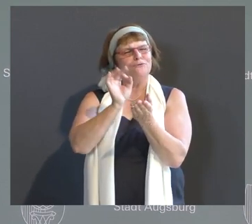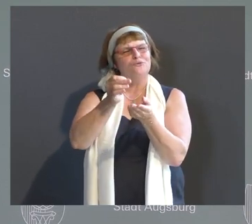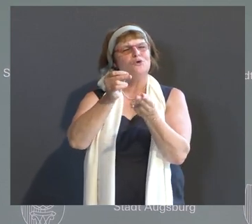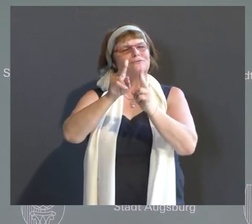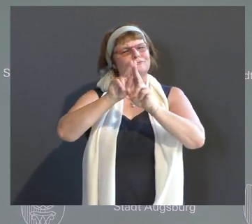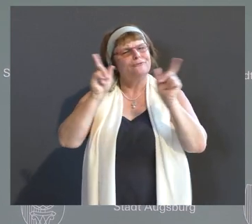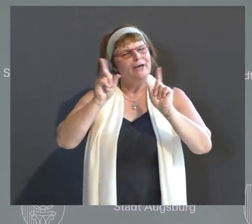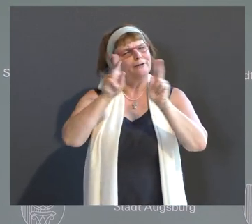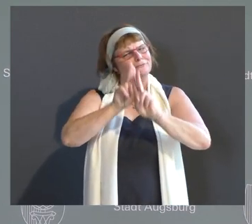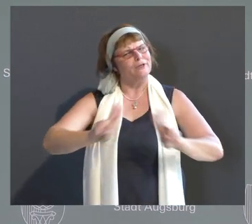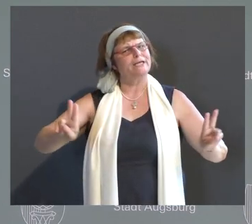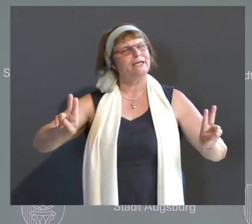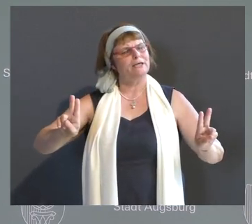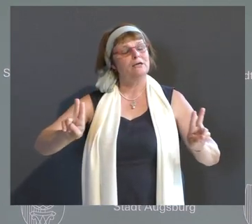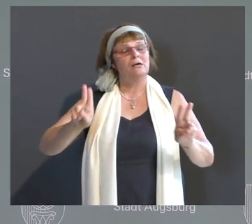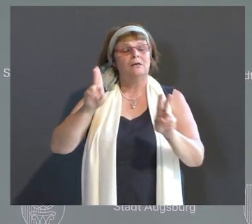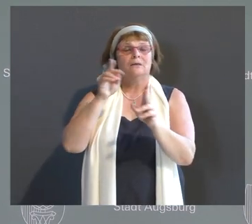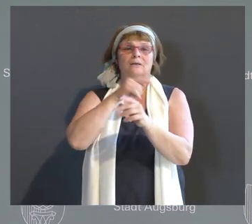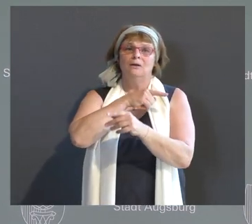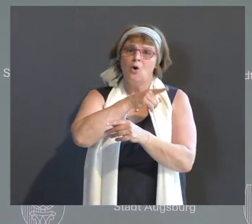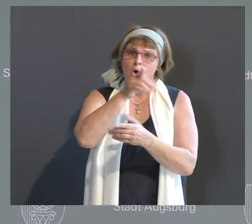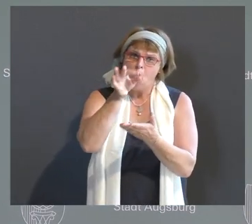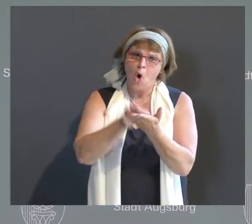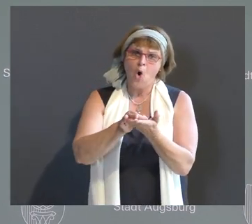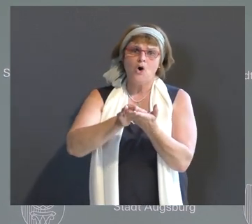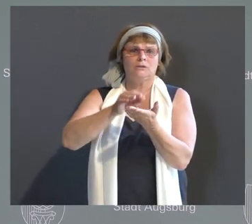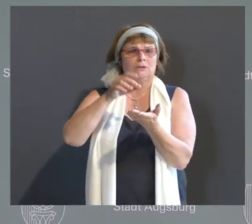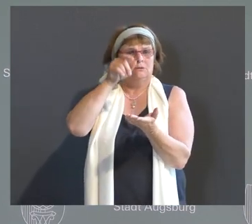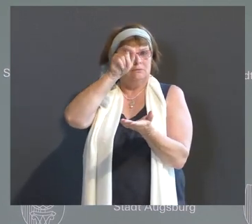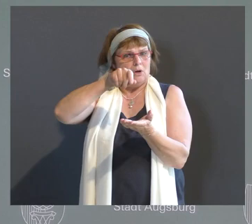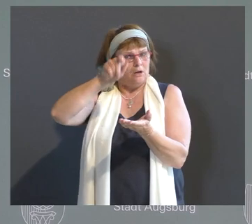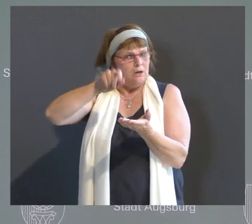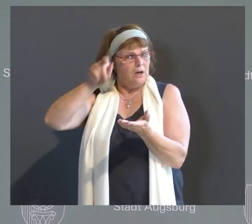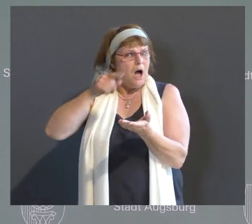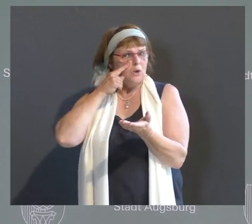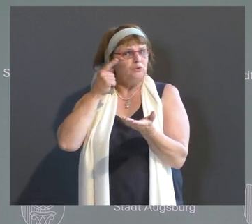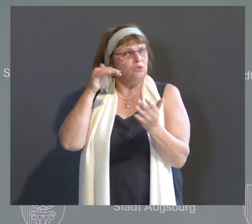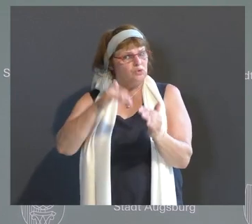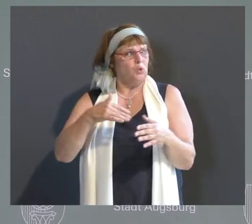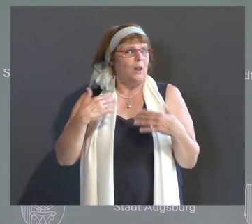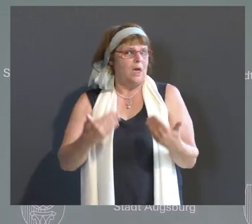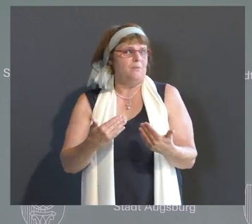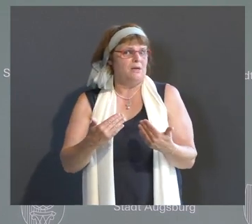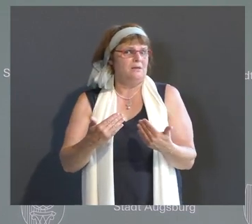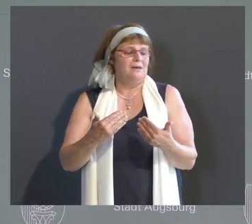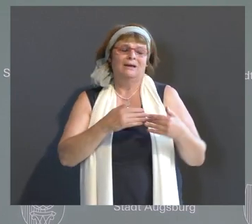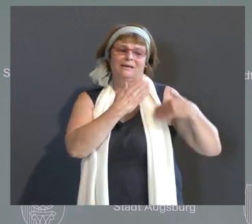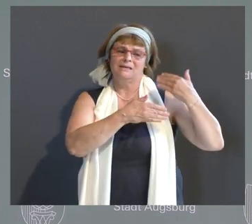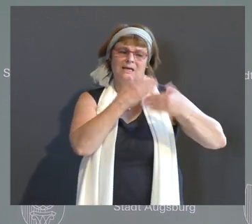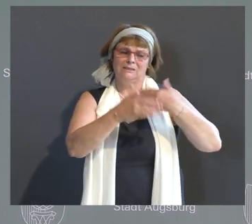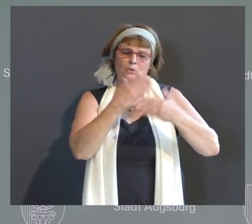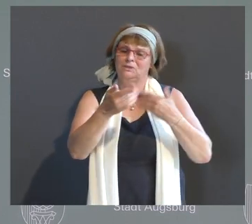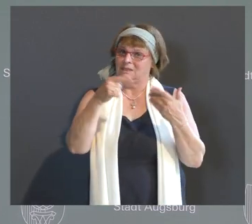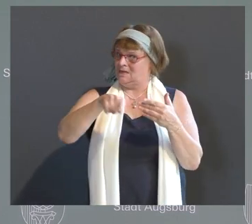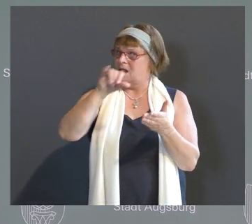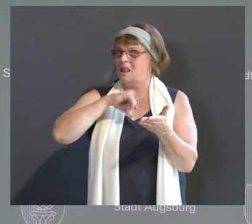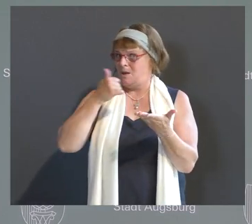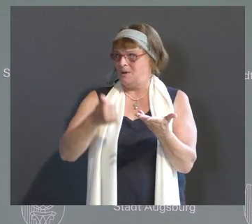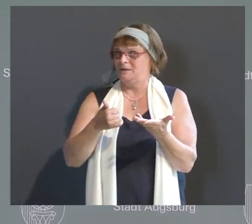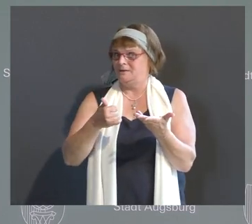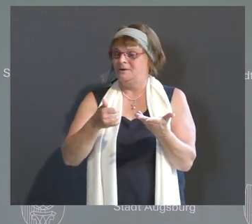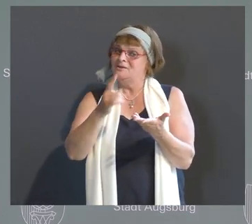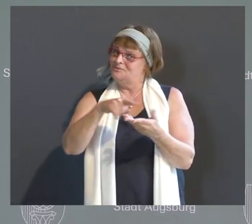alle Augsburgerinnen und Augsburger, ein Ort für alle Generationen. Wir werden nicht zulassen, dass das